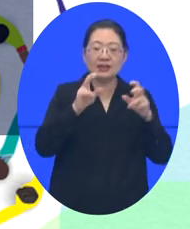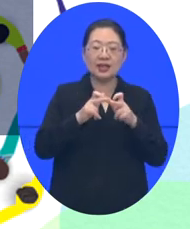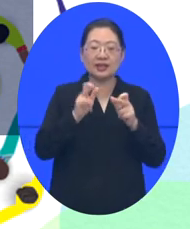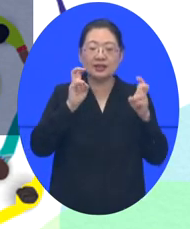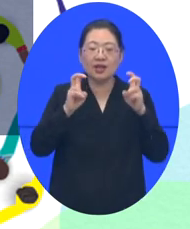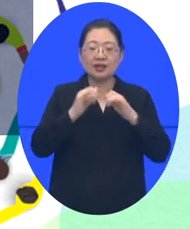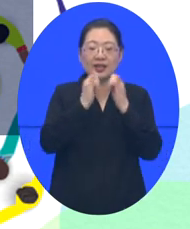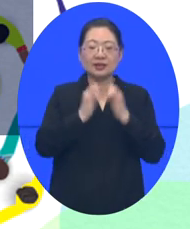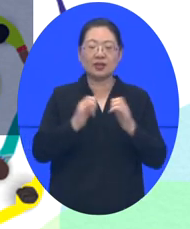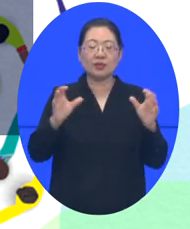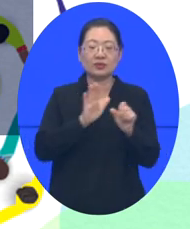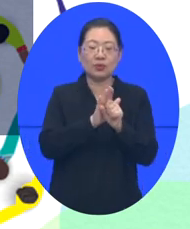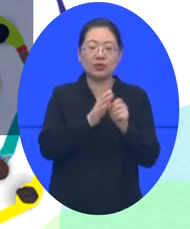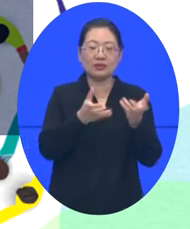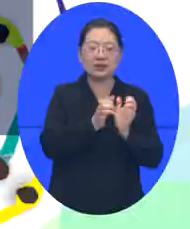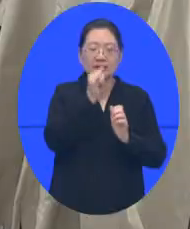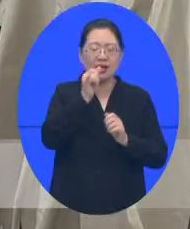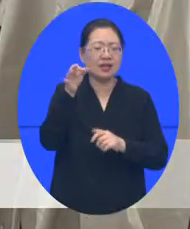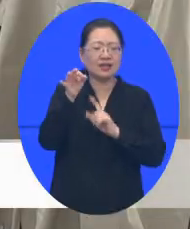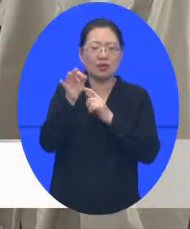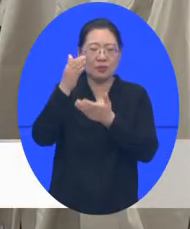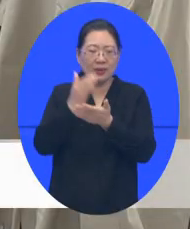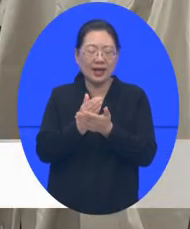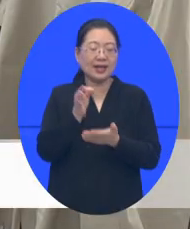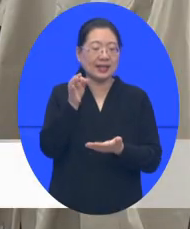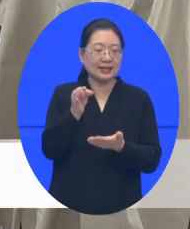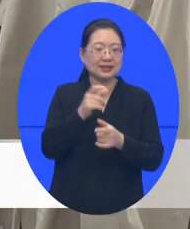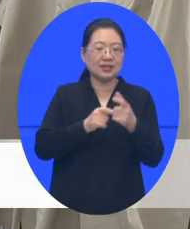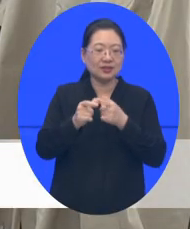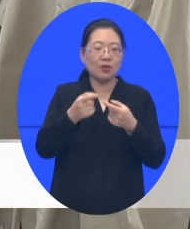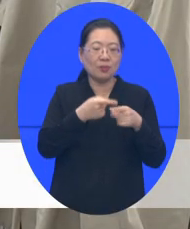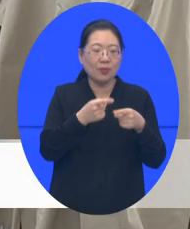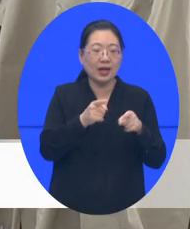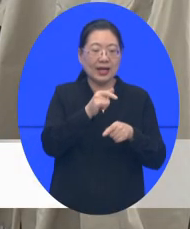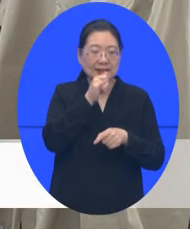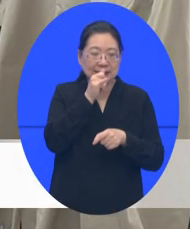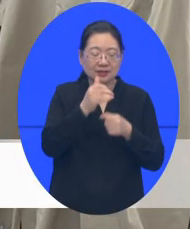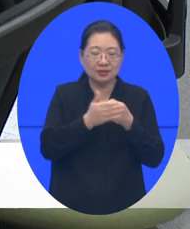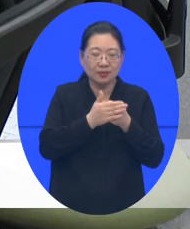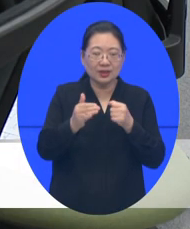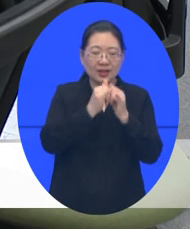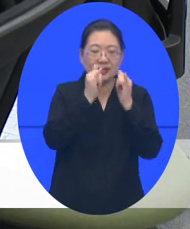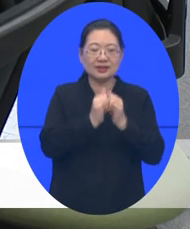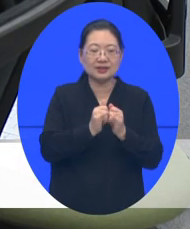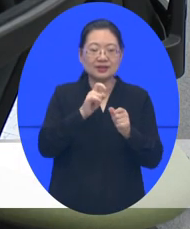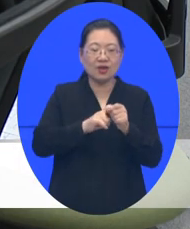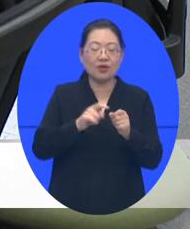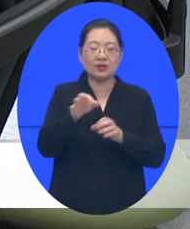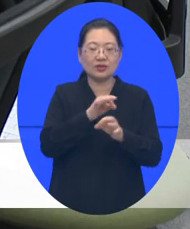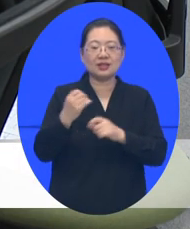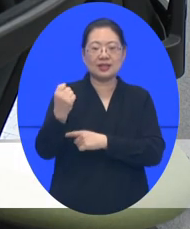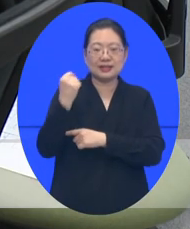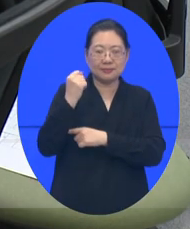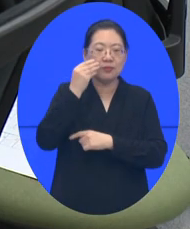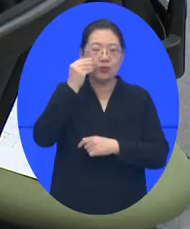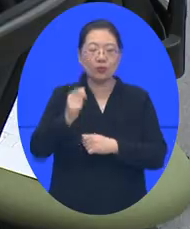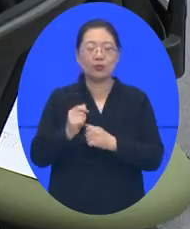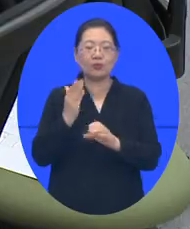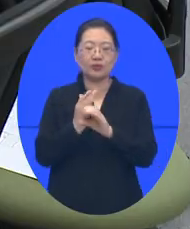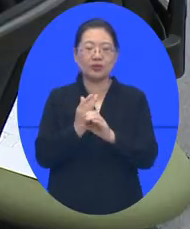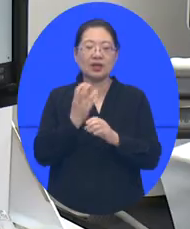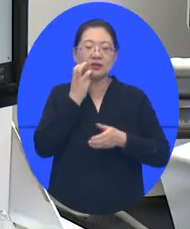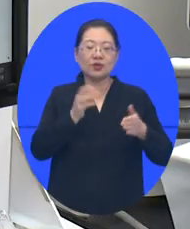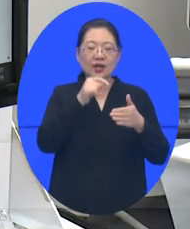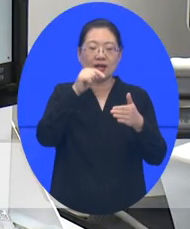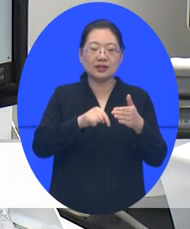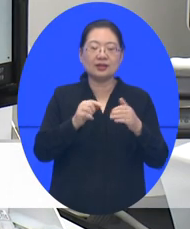기업, 사회적 협동조합 등이 있습니다. 가격보다는 가치를 따지는 가치 소비 열풍에 사회적 경제는 더욱 탄력을 받고